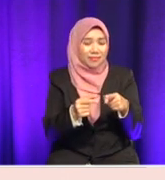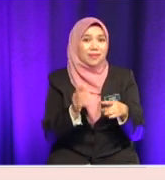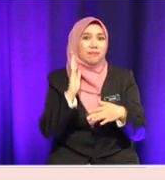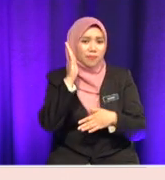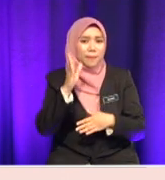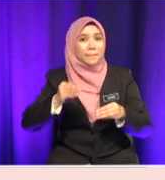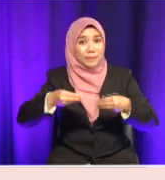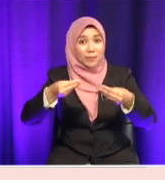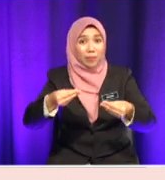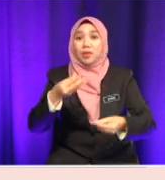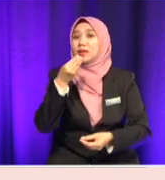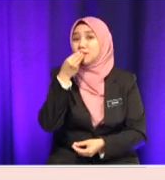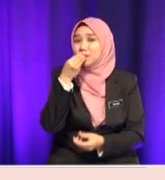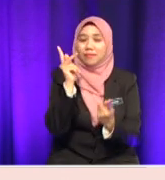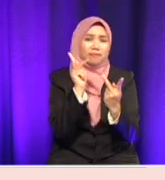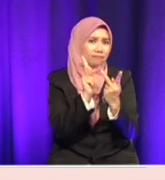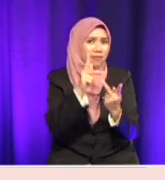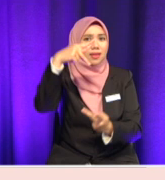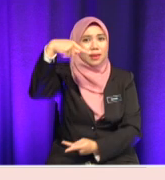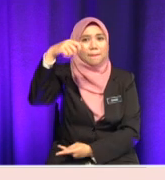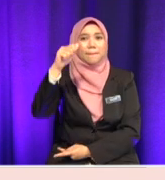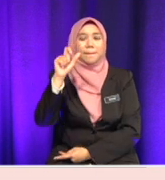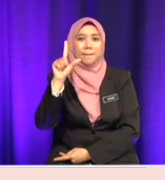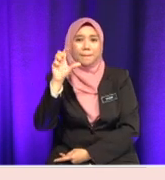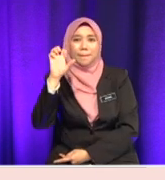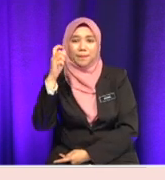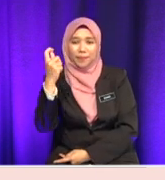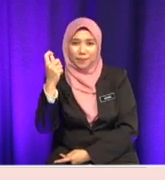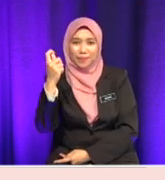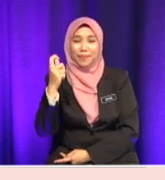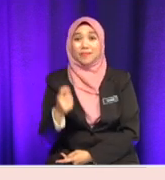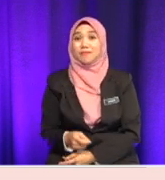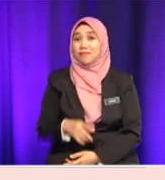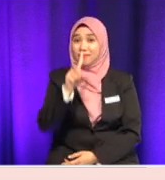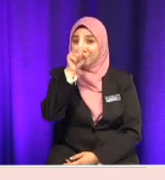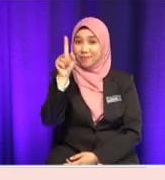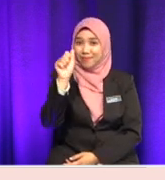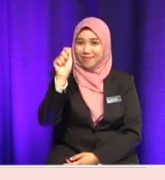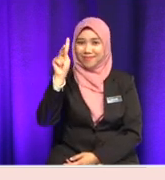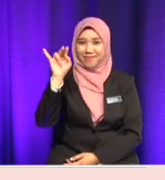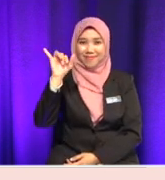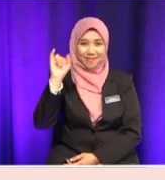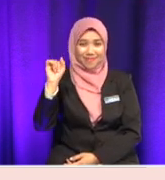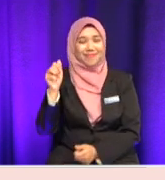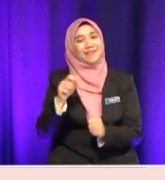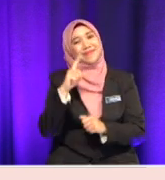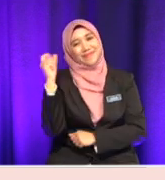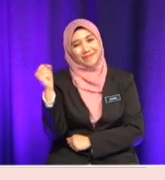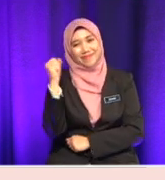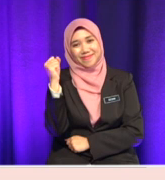yang sesuai dan telek kepada udang udang karya selalu menemani